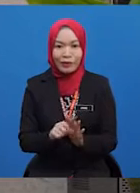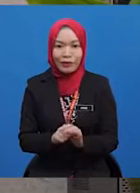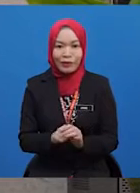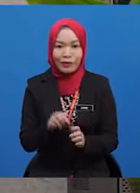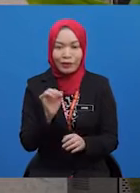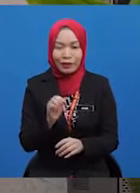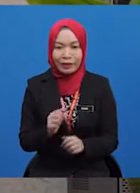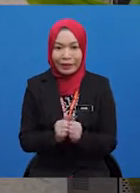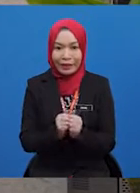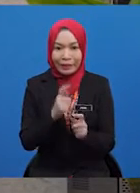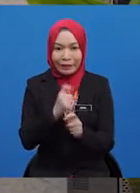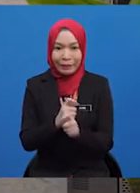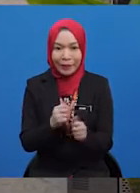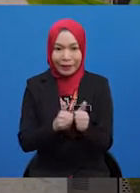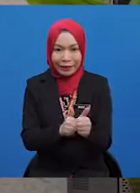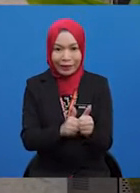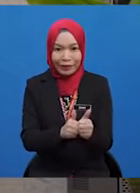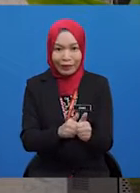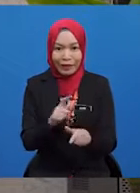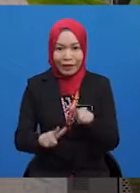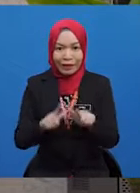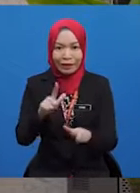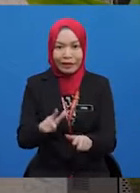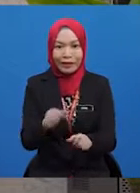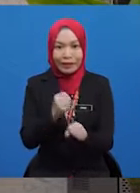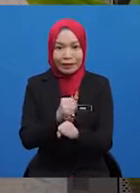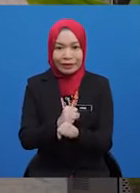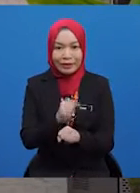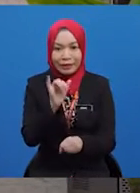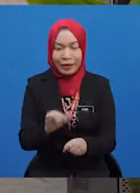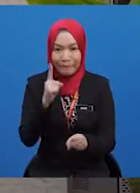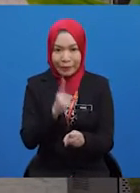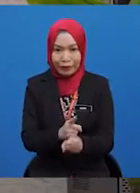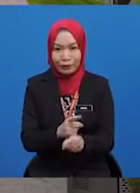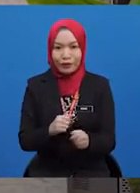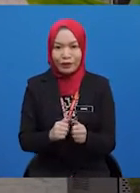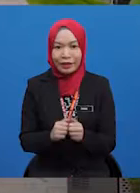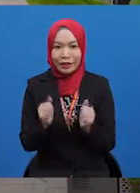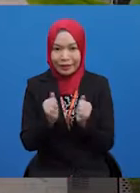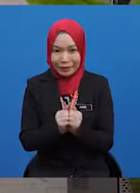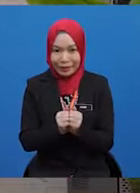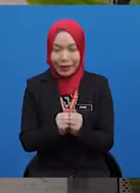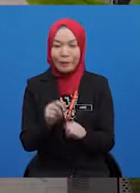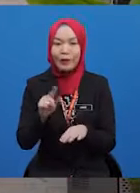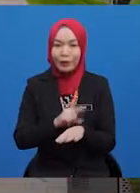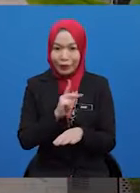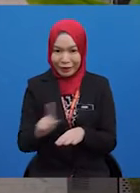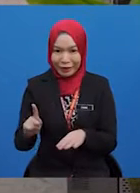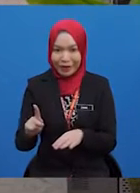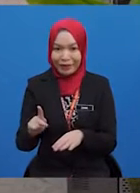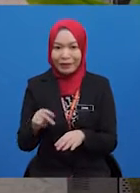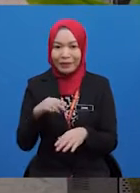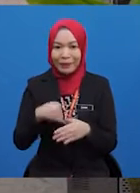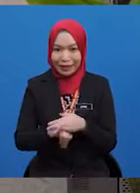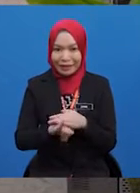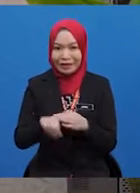dengan tepat, mengikut langkah-langkah kerja yang betul dengan menggunakan